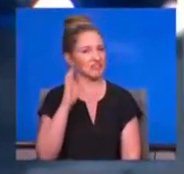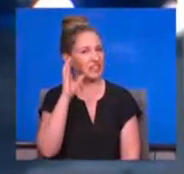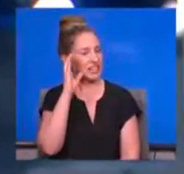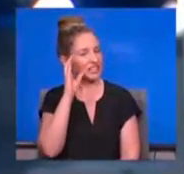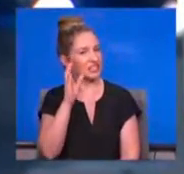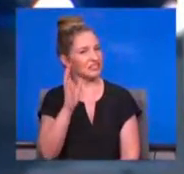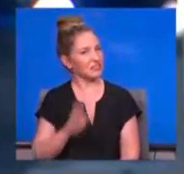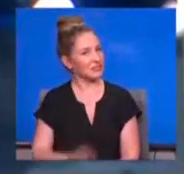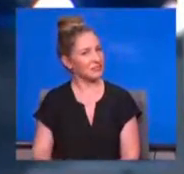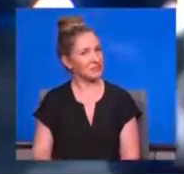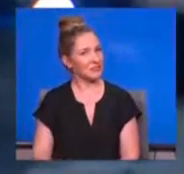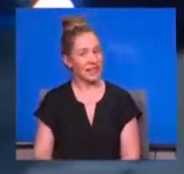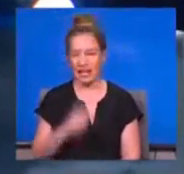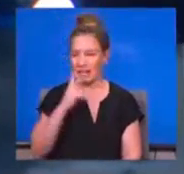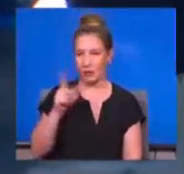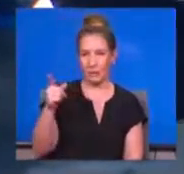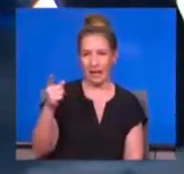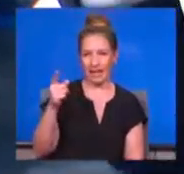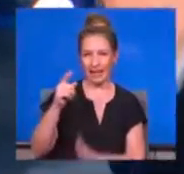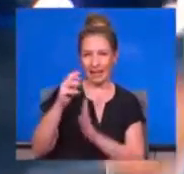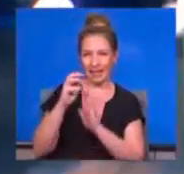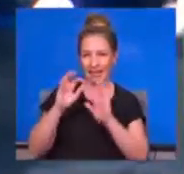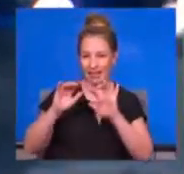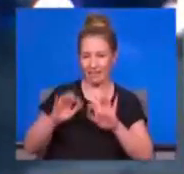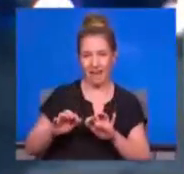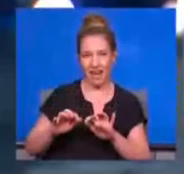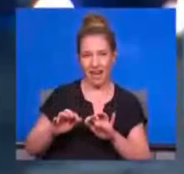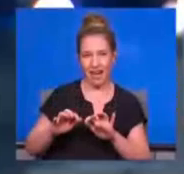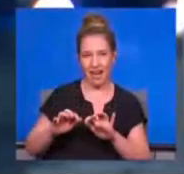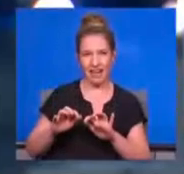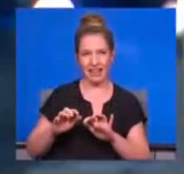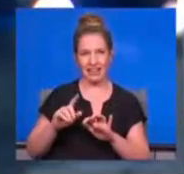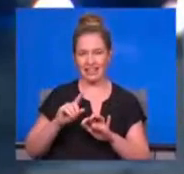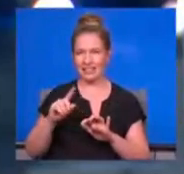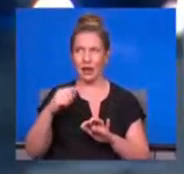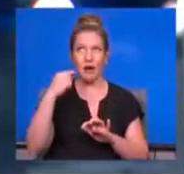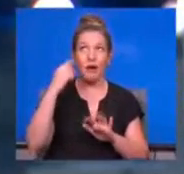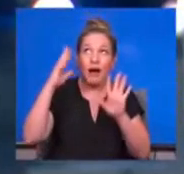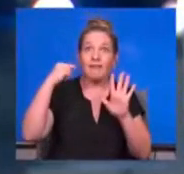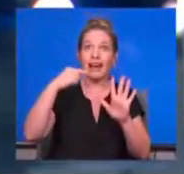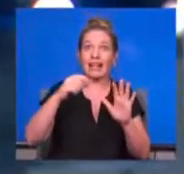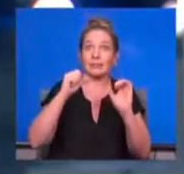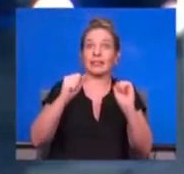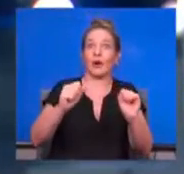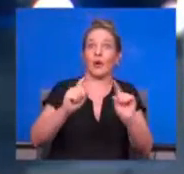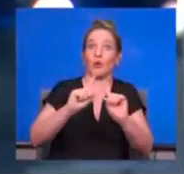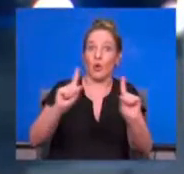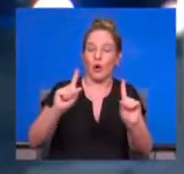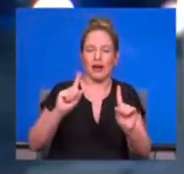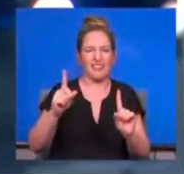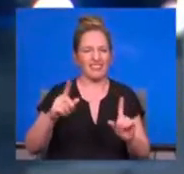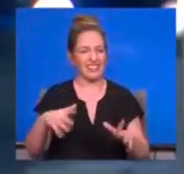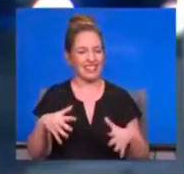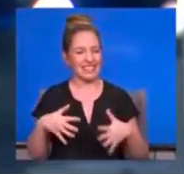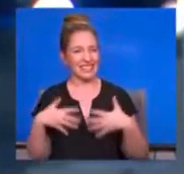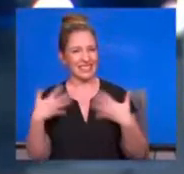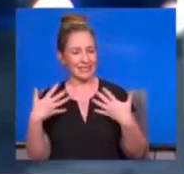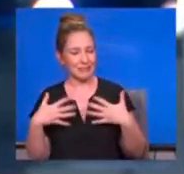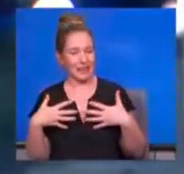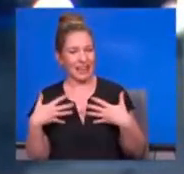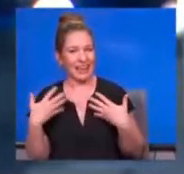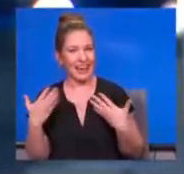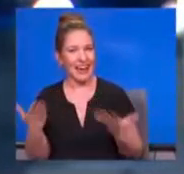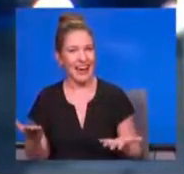כתבה. זה לא איזה עבירת ביטחון, אבל השמחה לעיד, הסבתא יוצאת